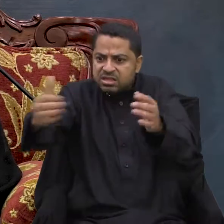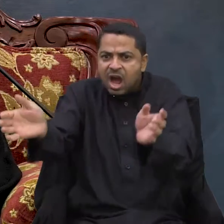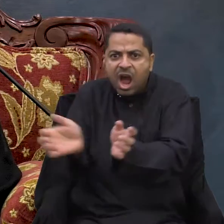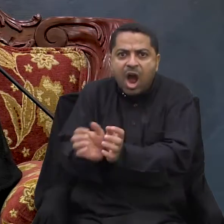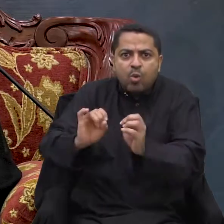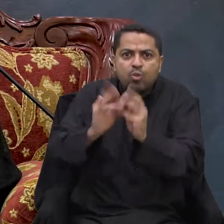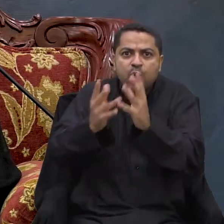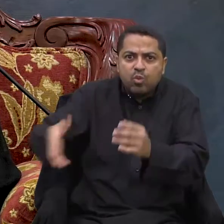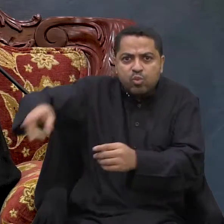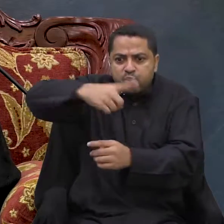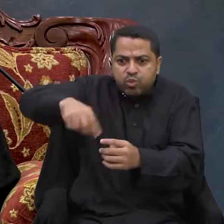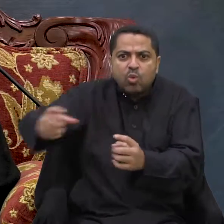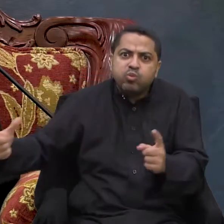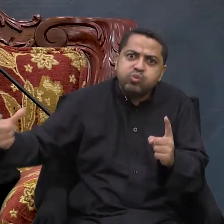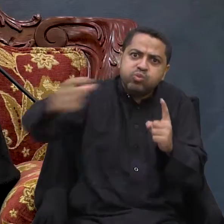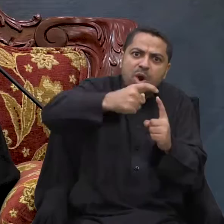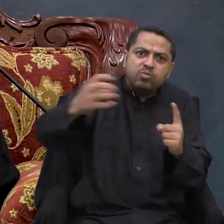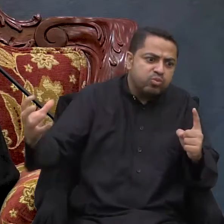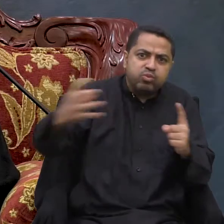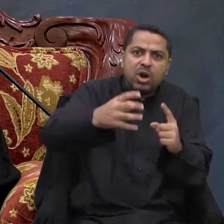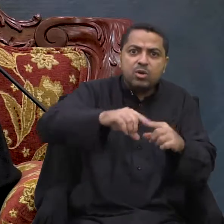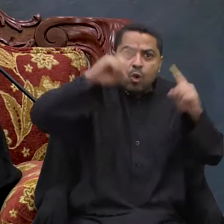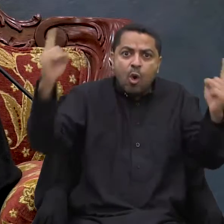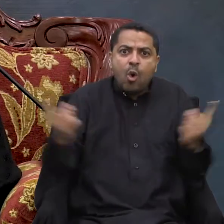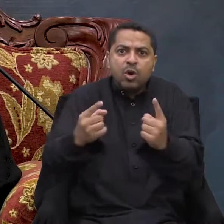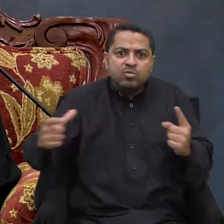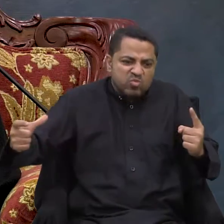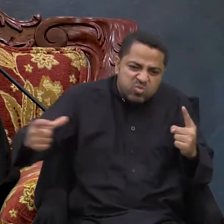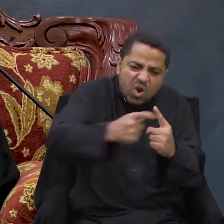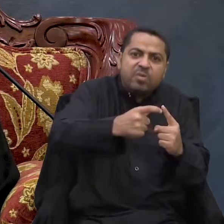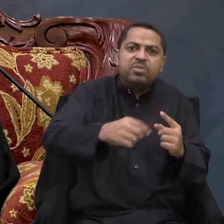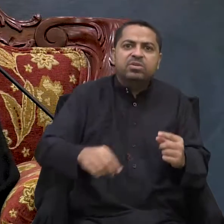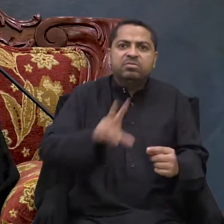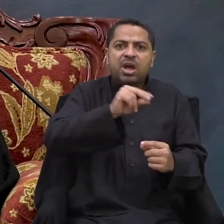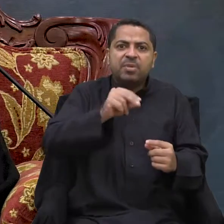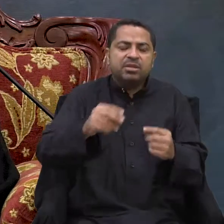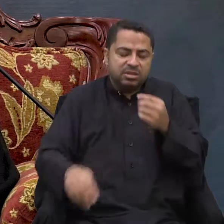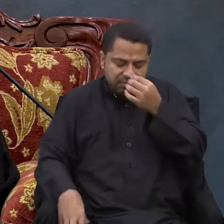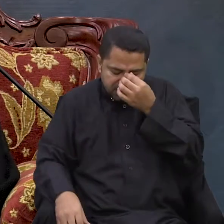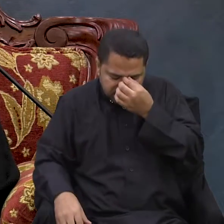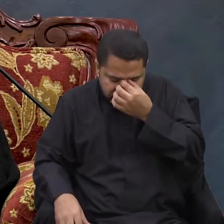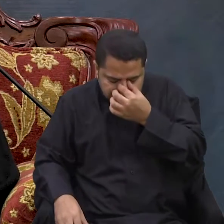احملوا عليه حملة رجل واحد.